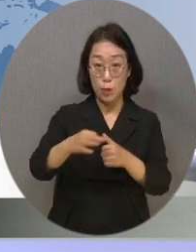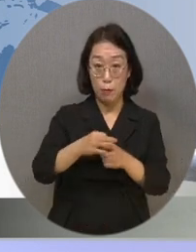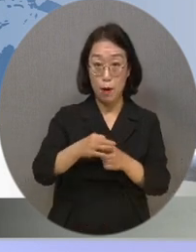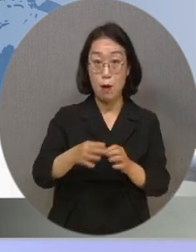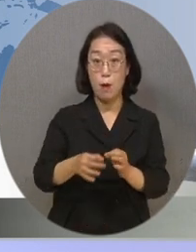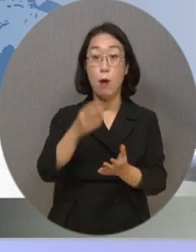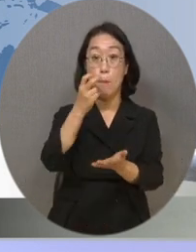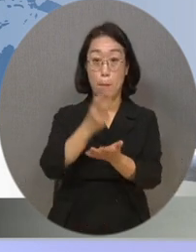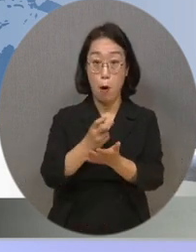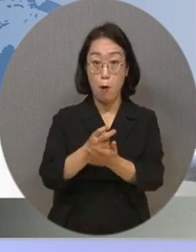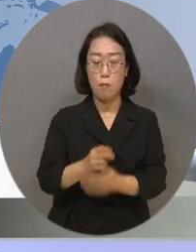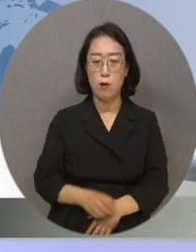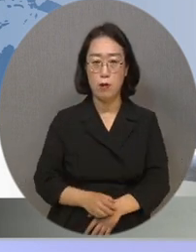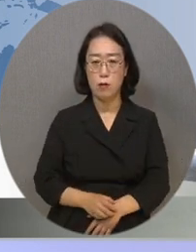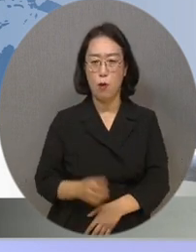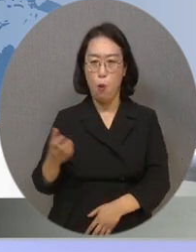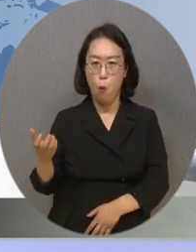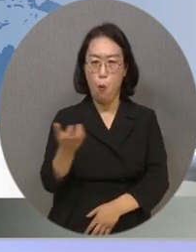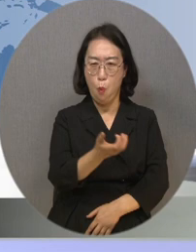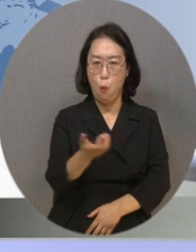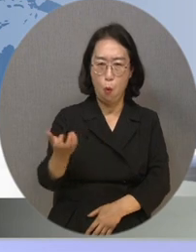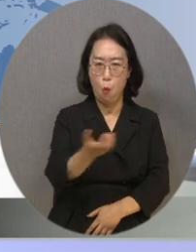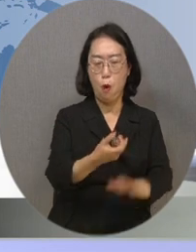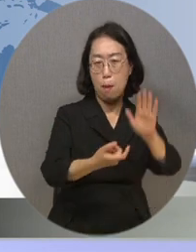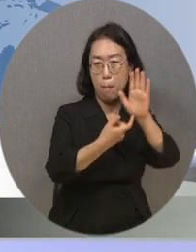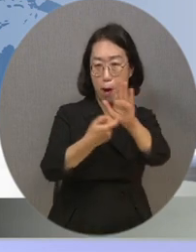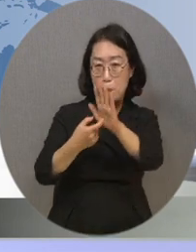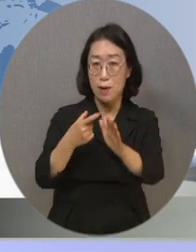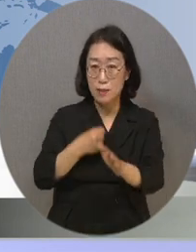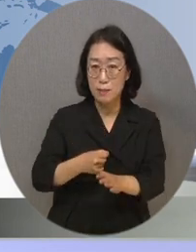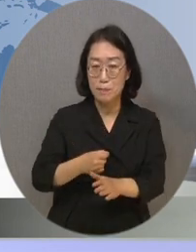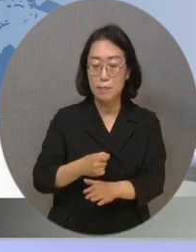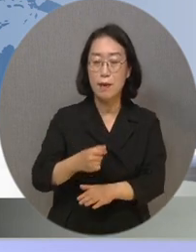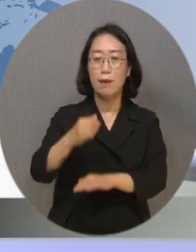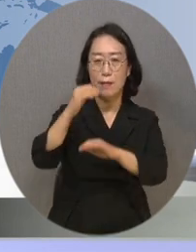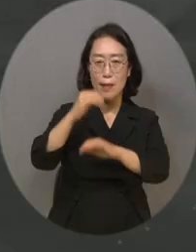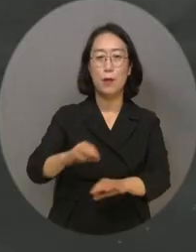개정을 위해 국토 종단에 나서야만 했던 목소리 들어봤습니다.